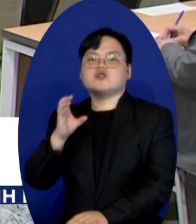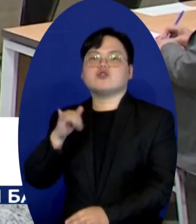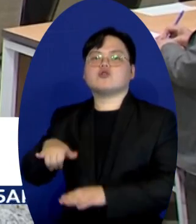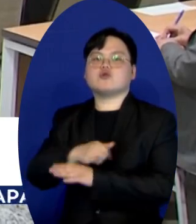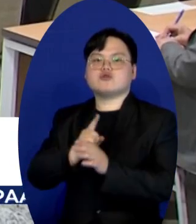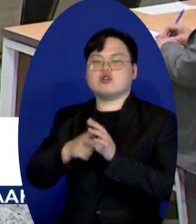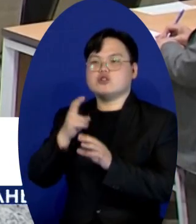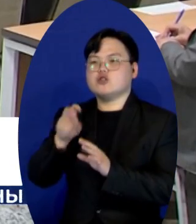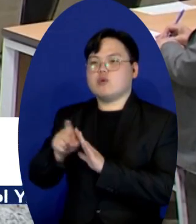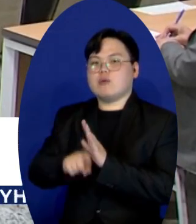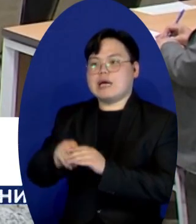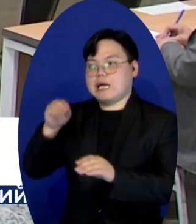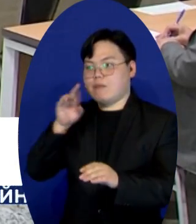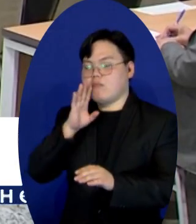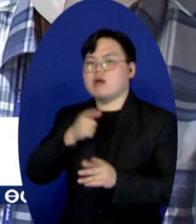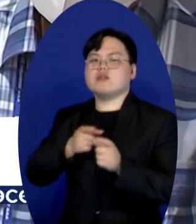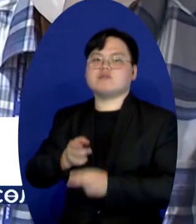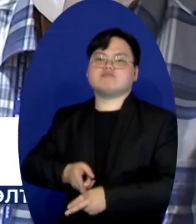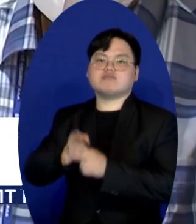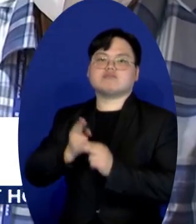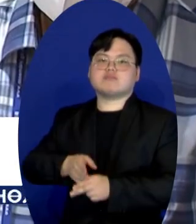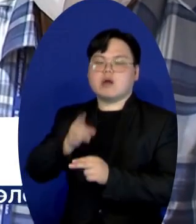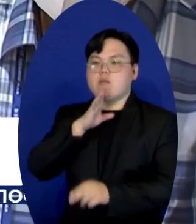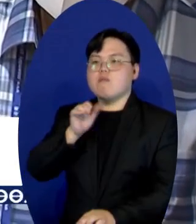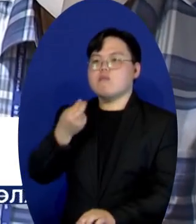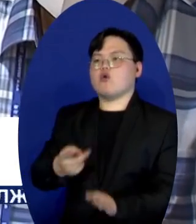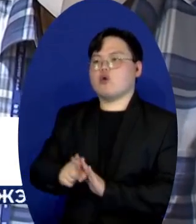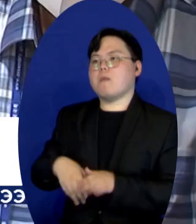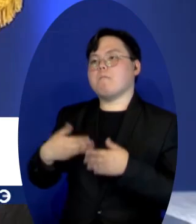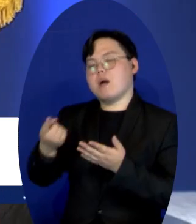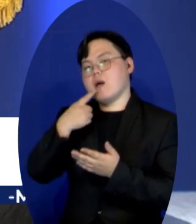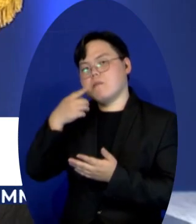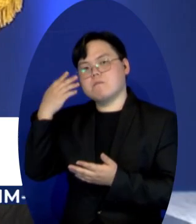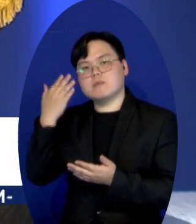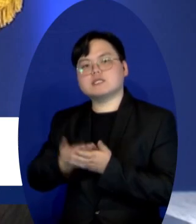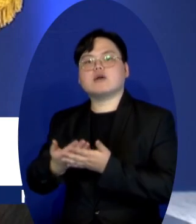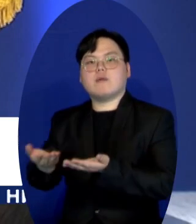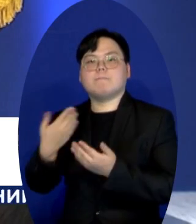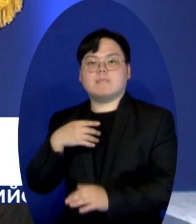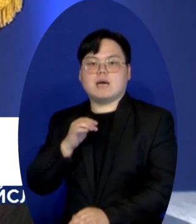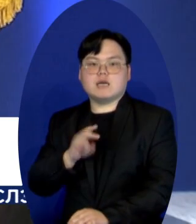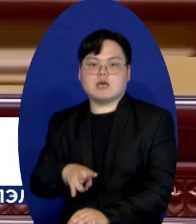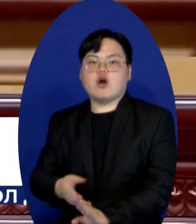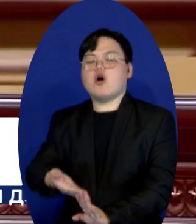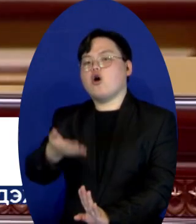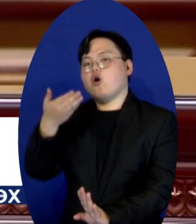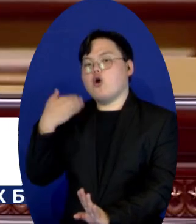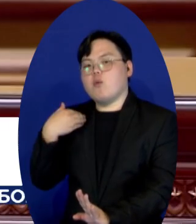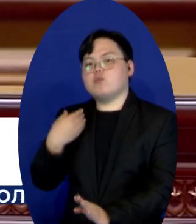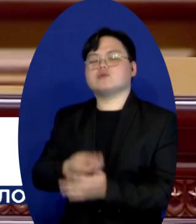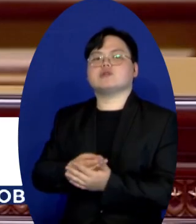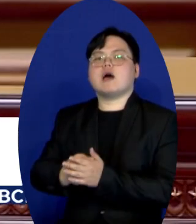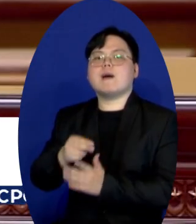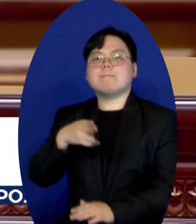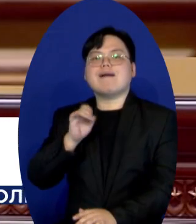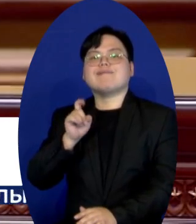хөтөлбөрөөс татгалзах нөхцөлд эдийн засгийг сэргээх өргөн хүрээтэй багц хөтөлбөр хэрэгжүүлэх санал дэвшүүлсэн. Мөн түүний өмнөхөн Пхеньяны талаас